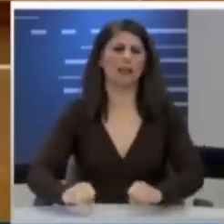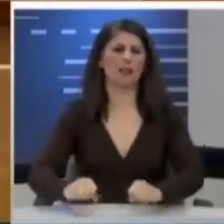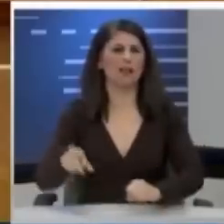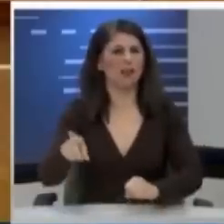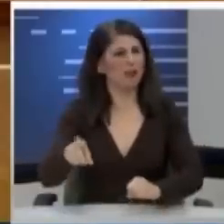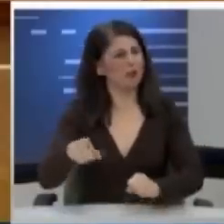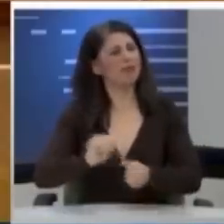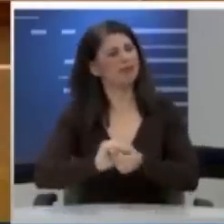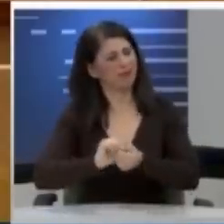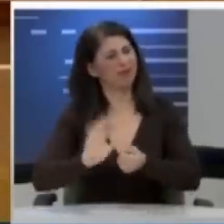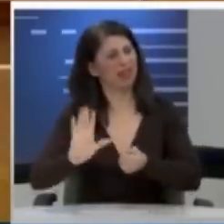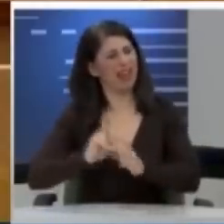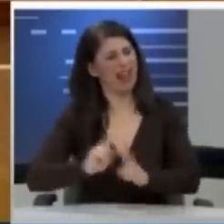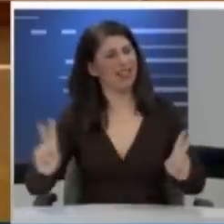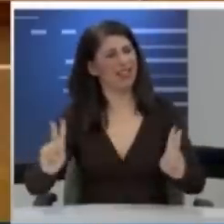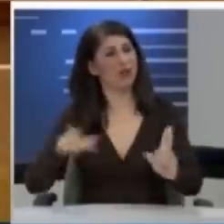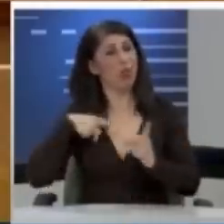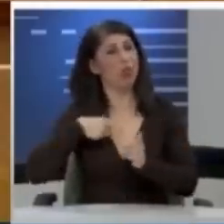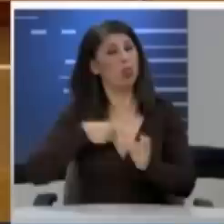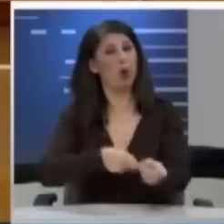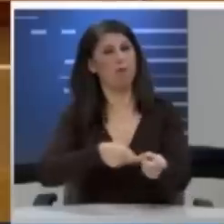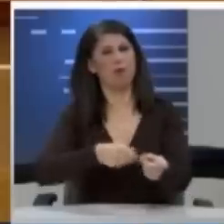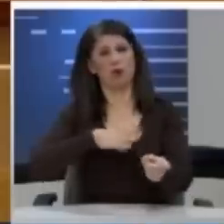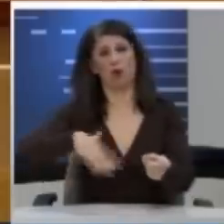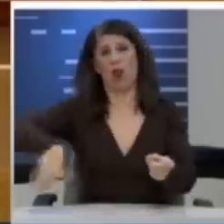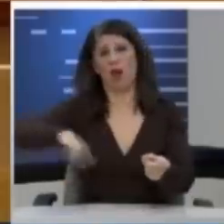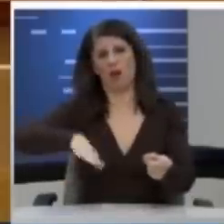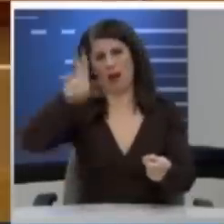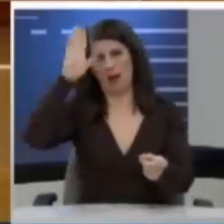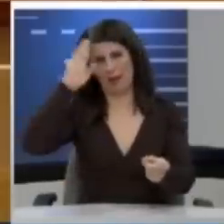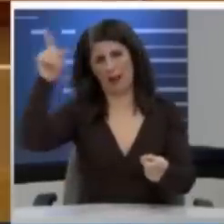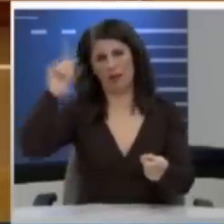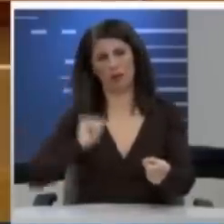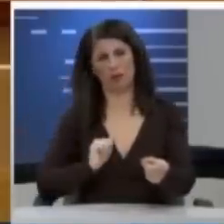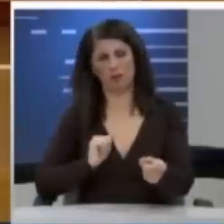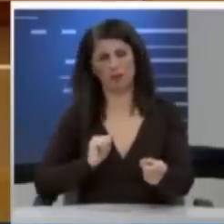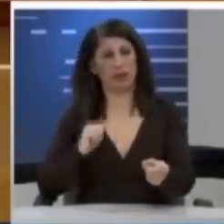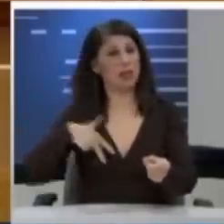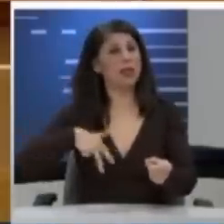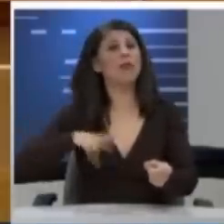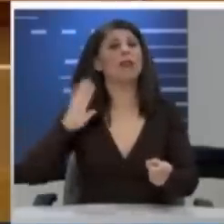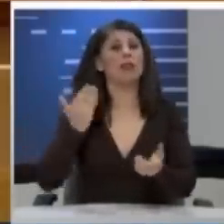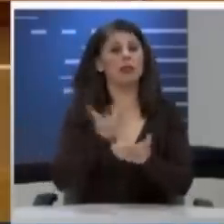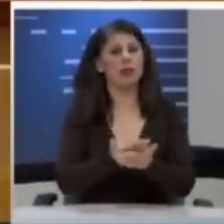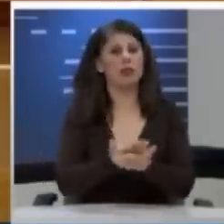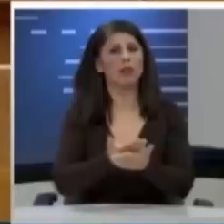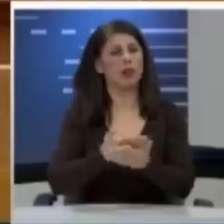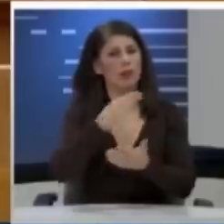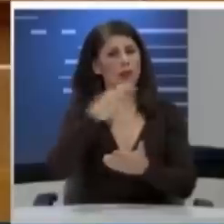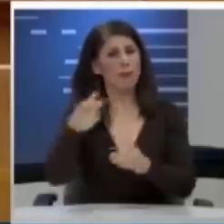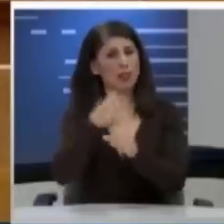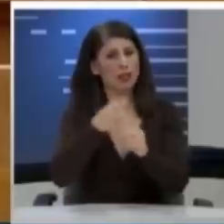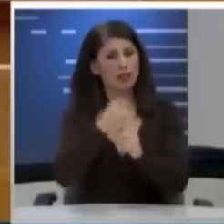λαών. Η κυβέρνηση δεν τόλμησε να θέσει ζήτημα διεκδίκησης, γιατί